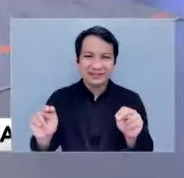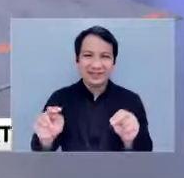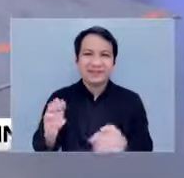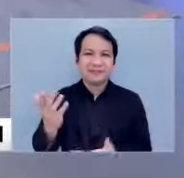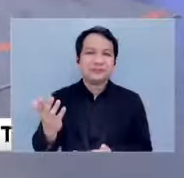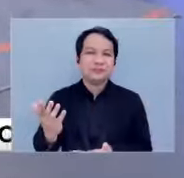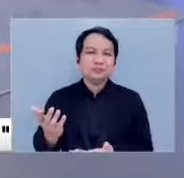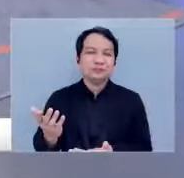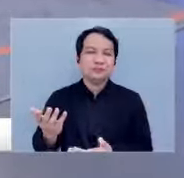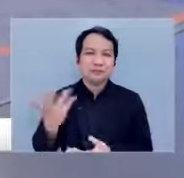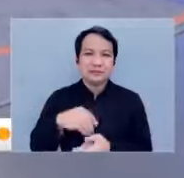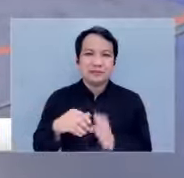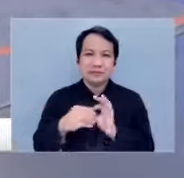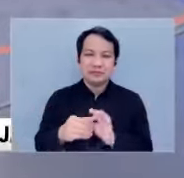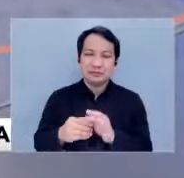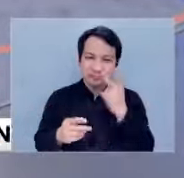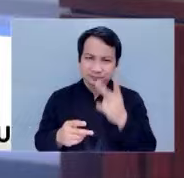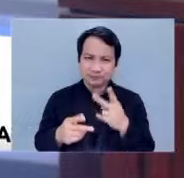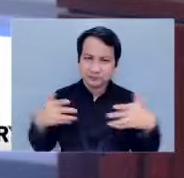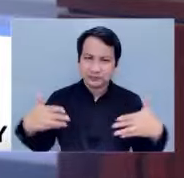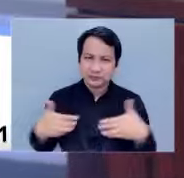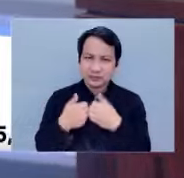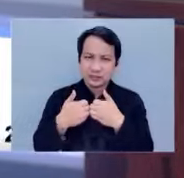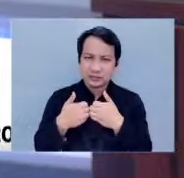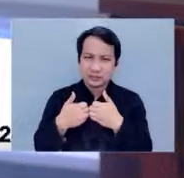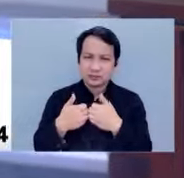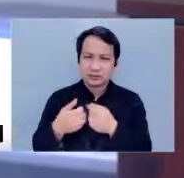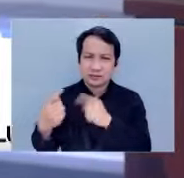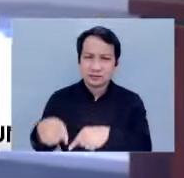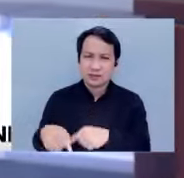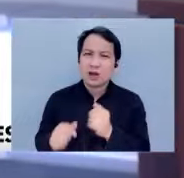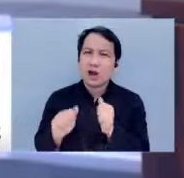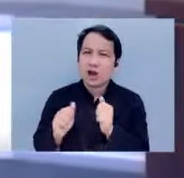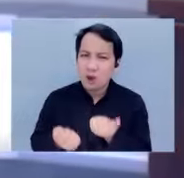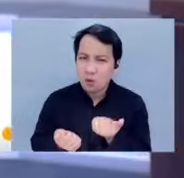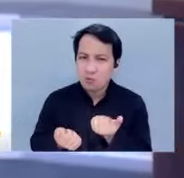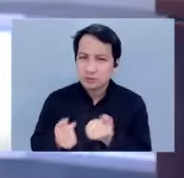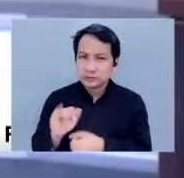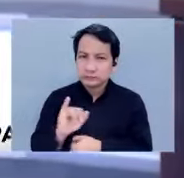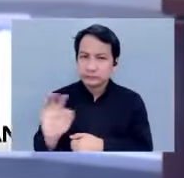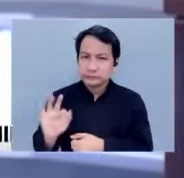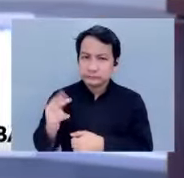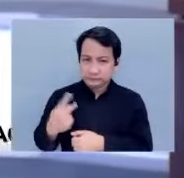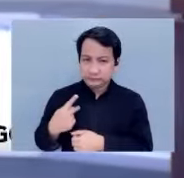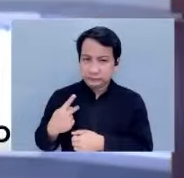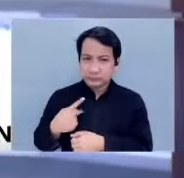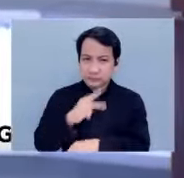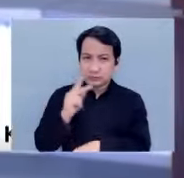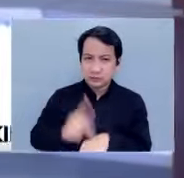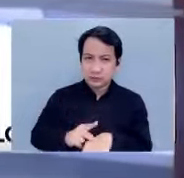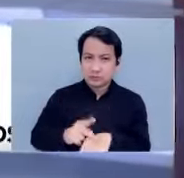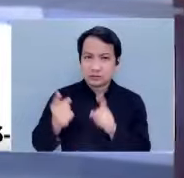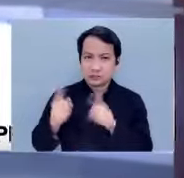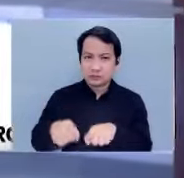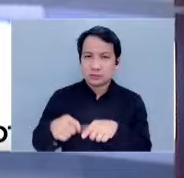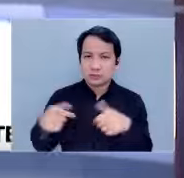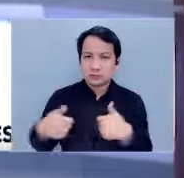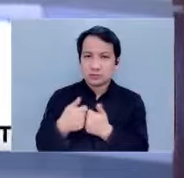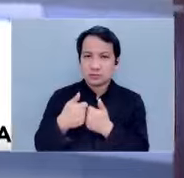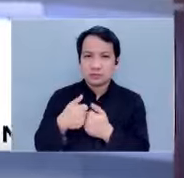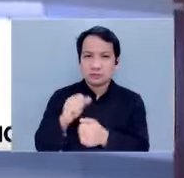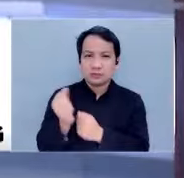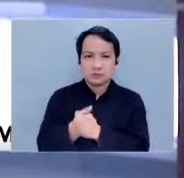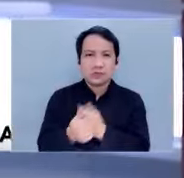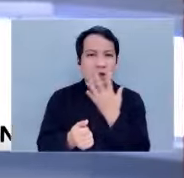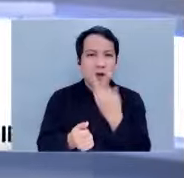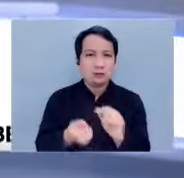na kwentong pinanood natin ano kanina. Nakakalungkot. Pero paano kung halimbawa sa Pilipinas nangyari yung ganong klase ng sitwasyon? Sino dapat